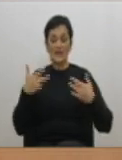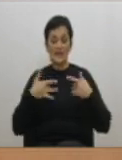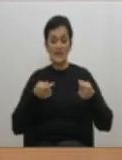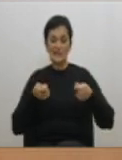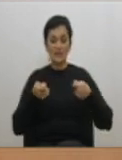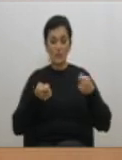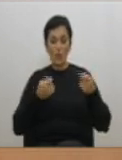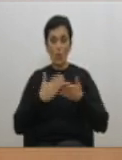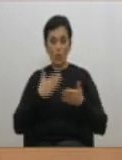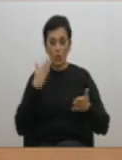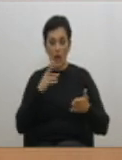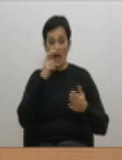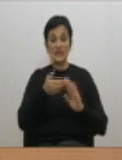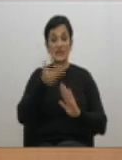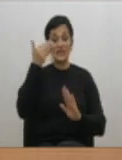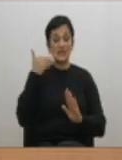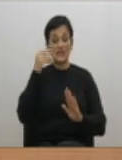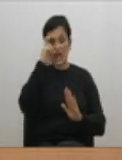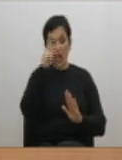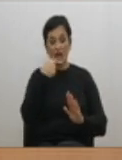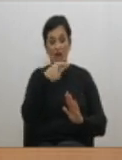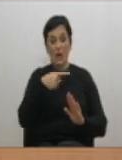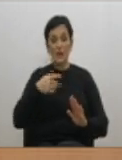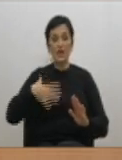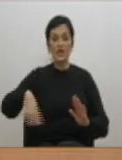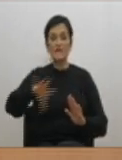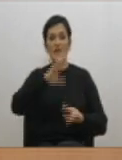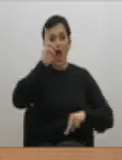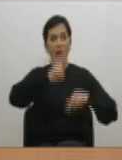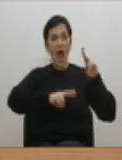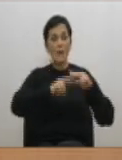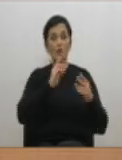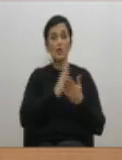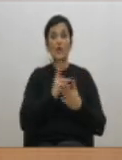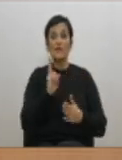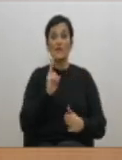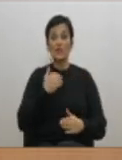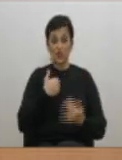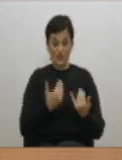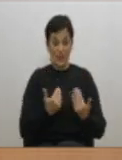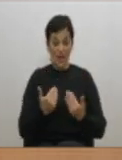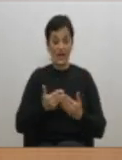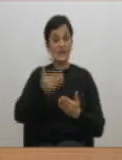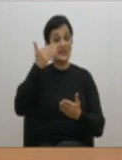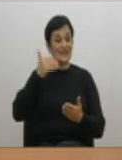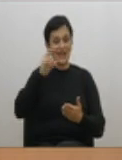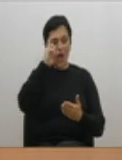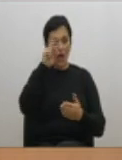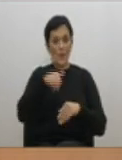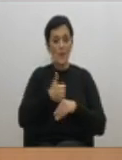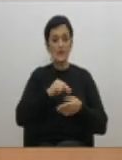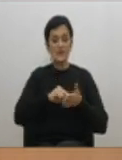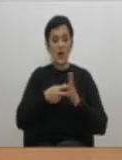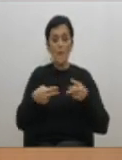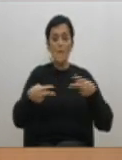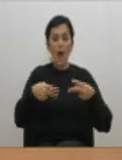და ვიზეც წინა ხელისუფლება ამბობს ქვეყნის აღმშენებელიაო და ვიზეც ჩვენი ახლანდელი და წინა ხელისუფლების სტრატეგიული